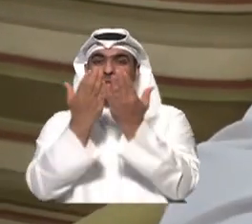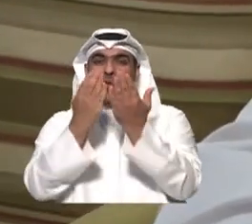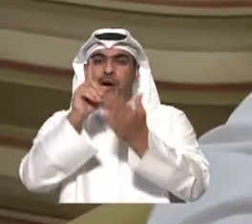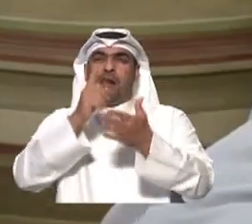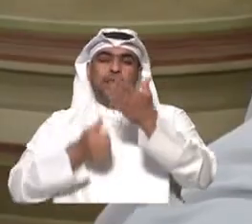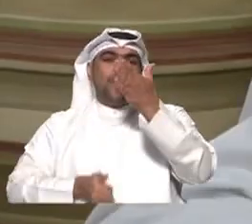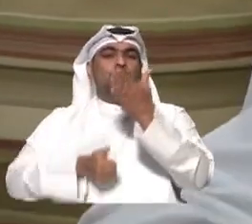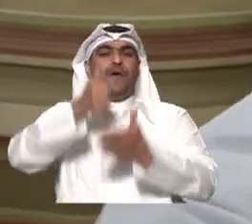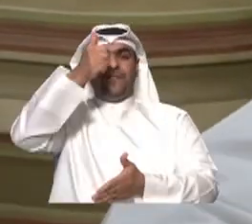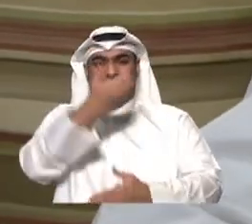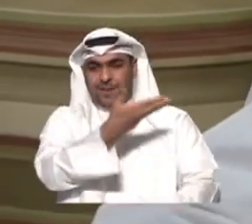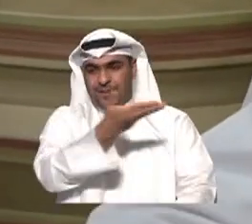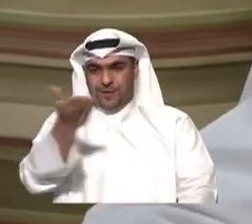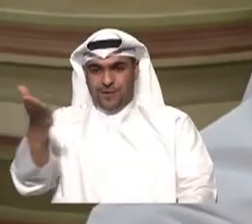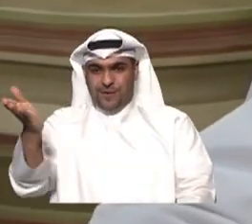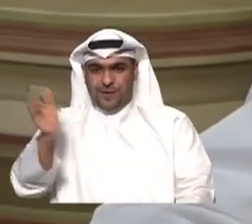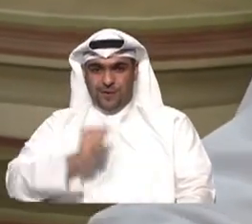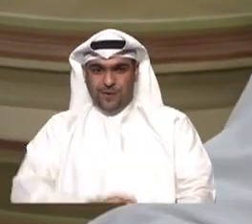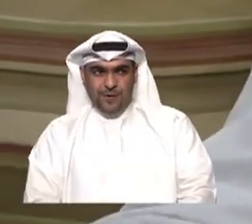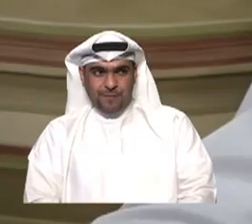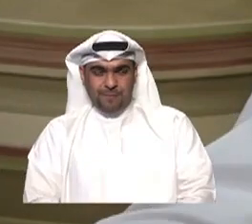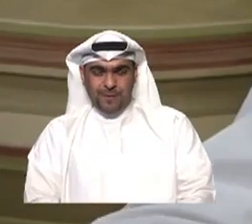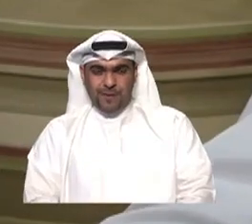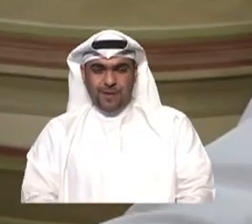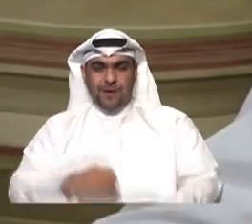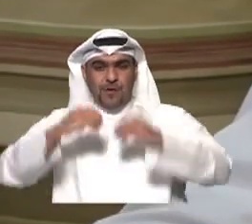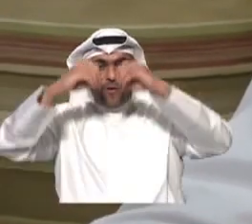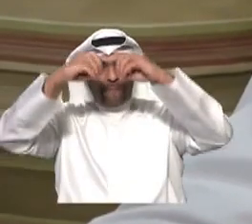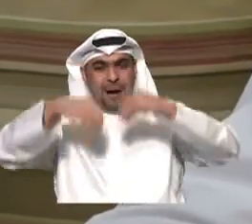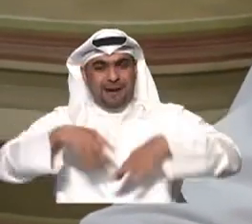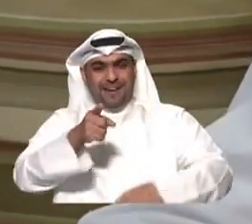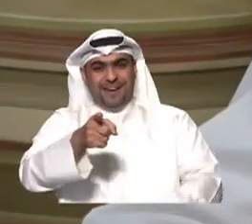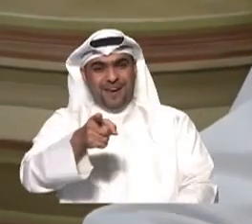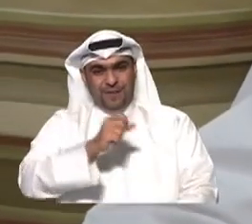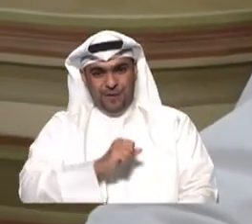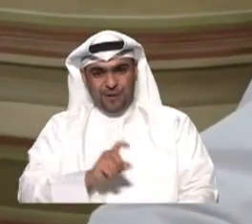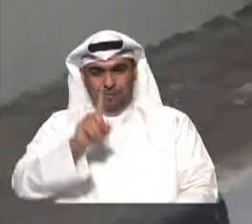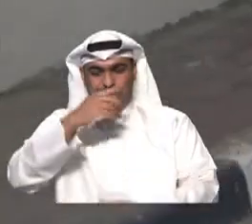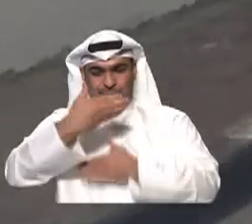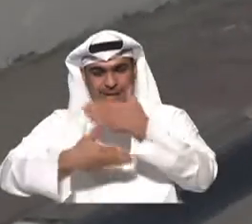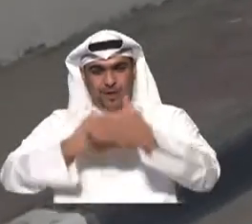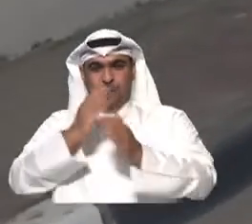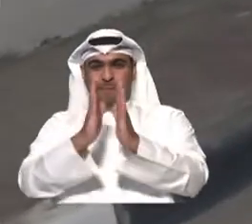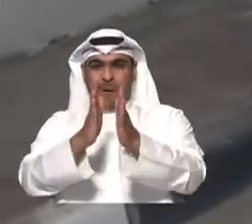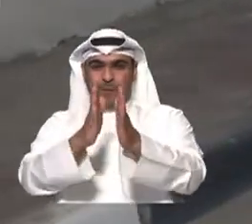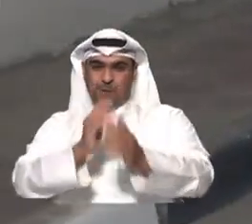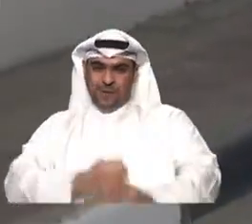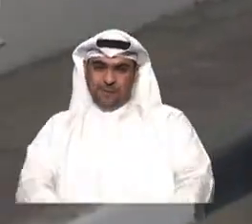أعمالكم. فمرة أخرى بارك الله فيكم وعساكم من عواده وعيدكم مبارك.